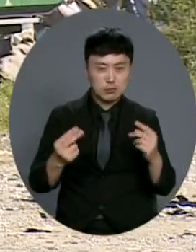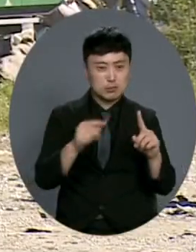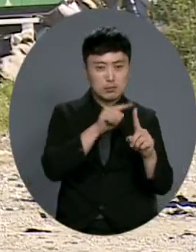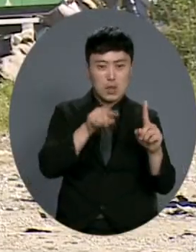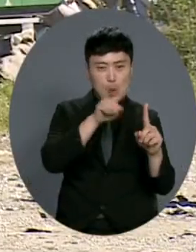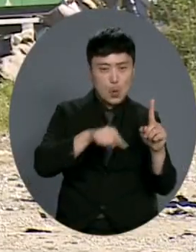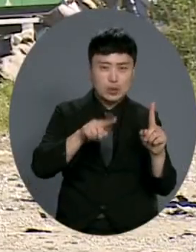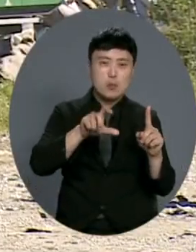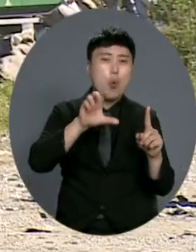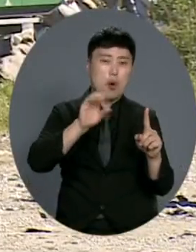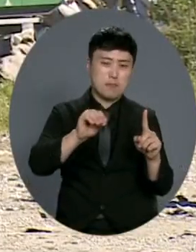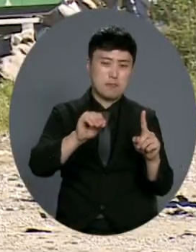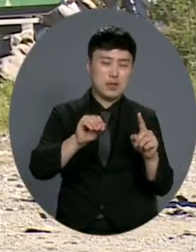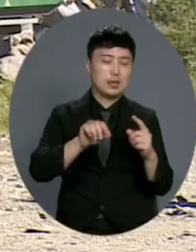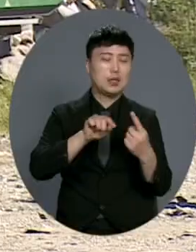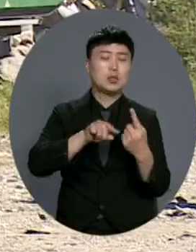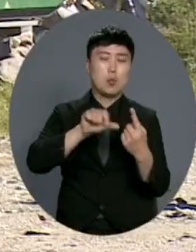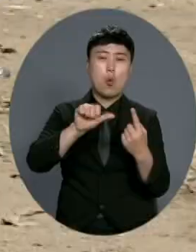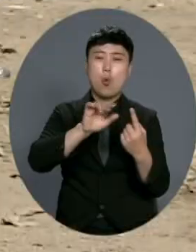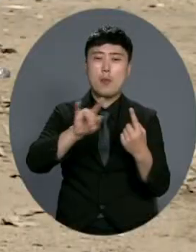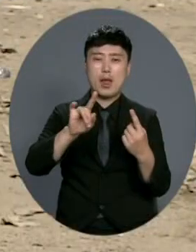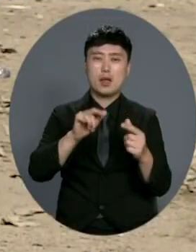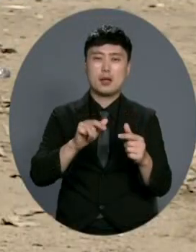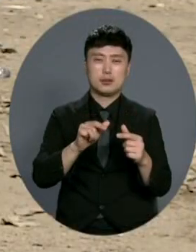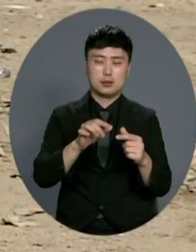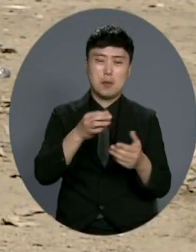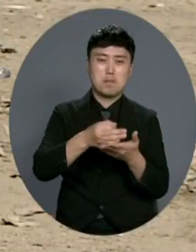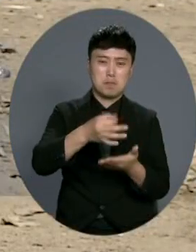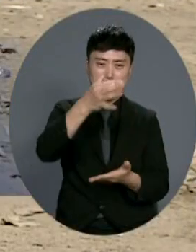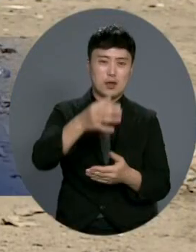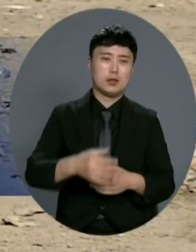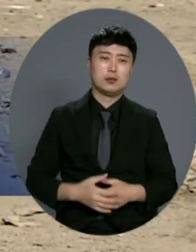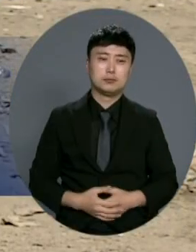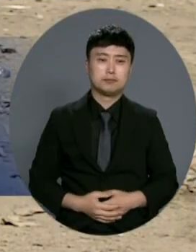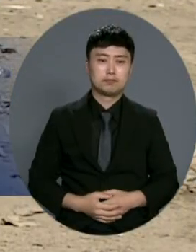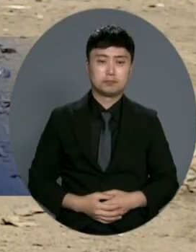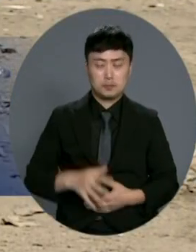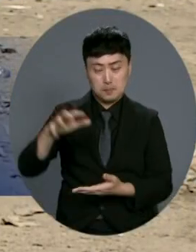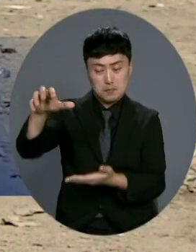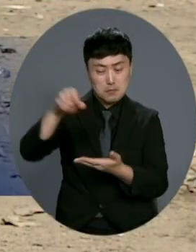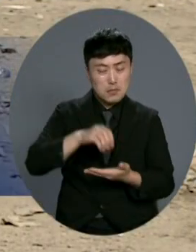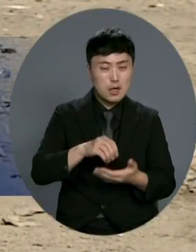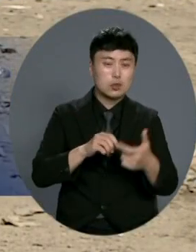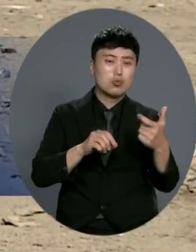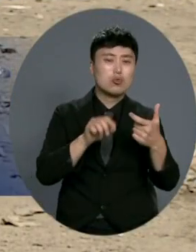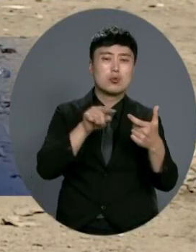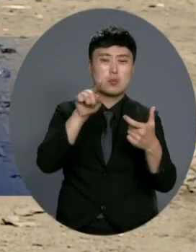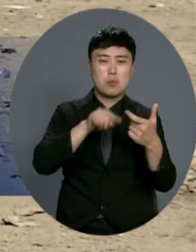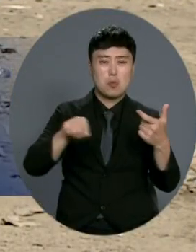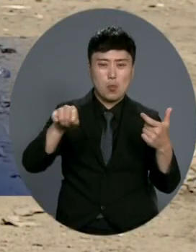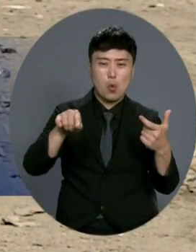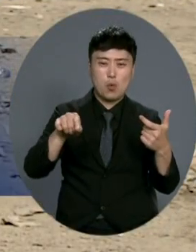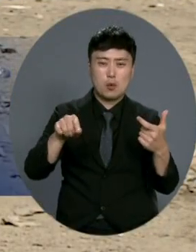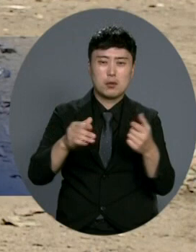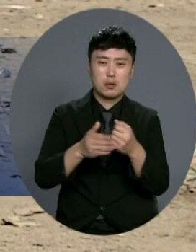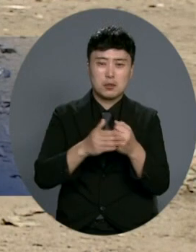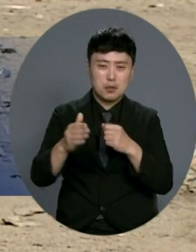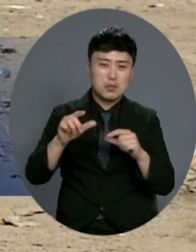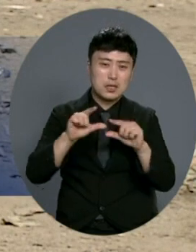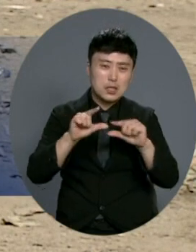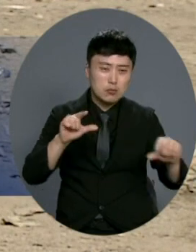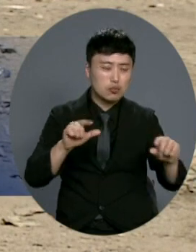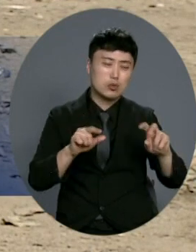원대로 1.5배 더 비쌉니다. 반인양 일부가 60톤 정도밖에 반입이 되지 않기 때문에 나머지 물량